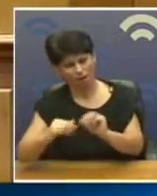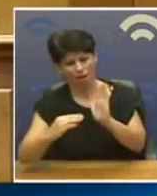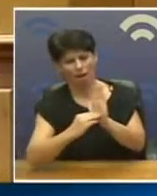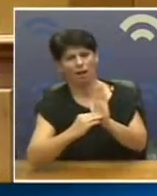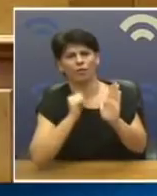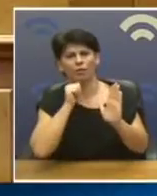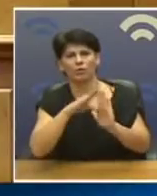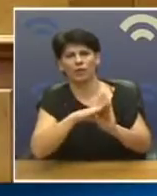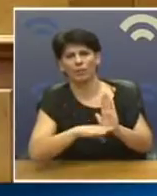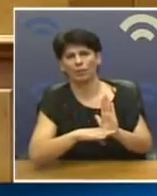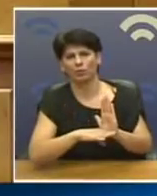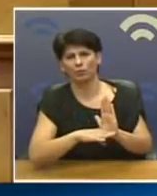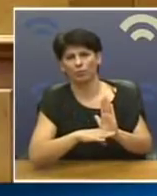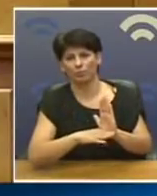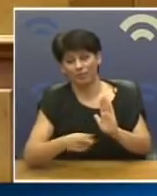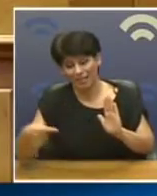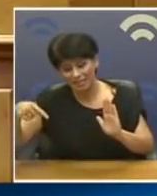Συντάγματος. Και σήμερα